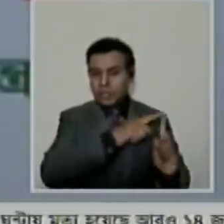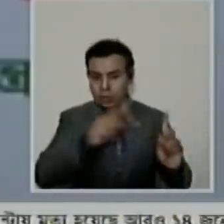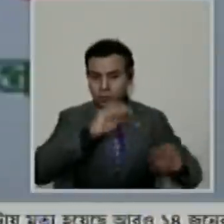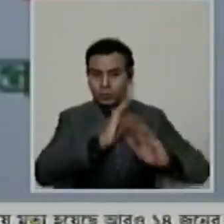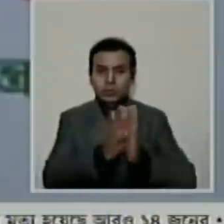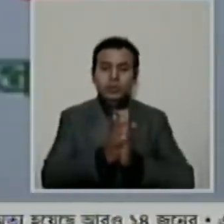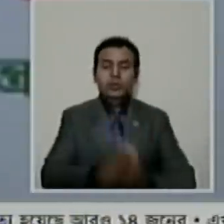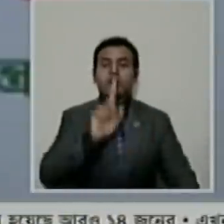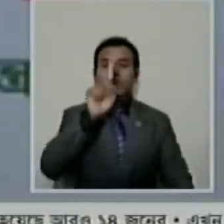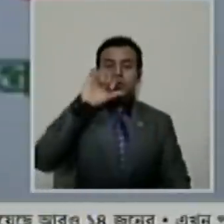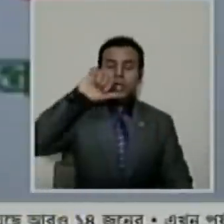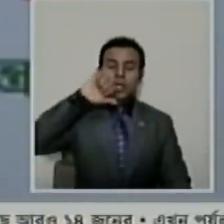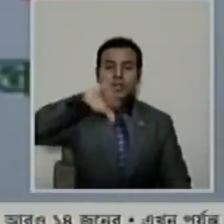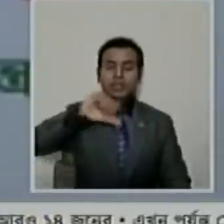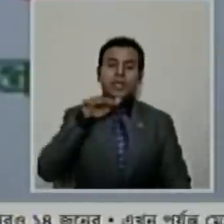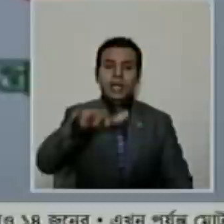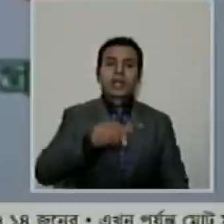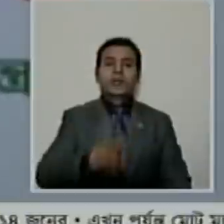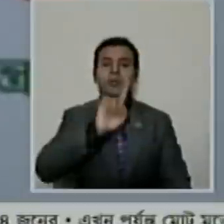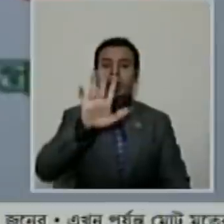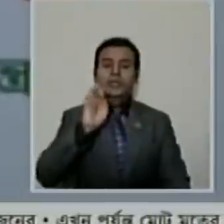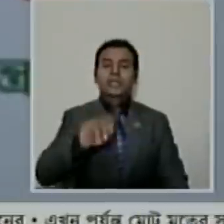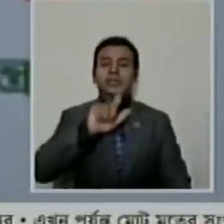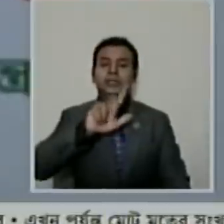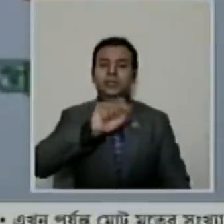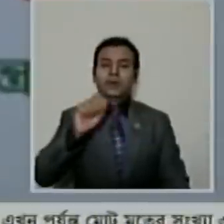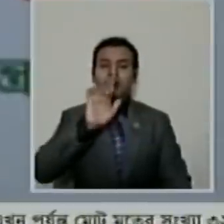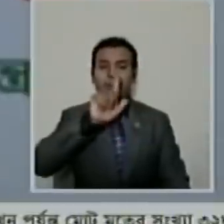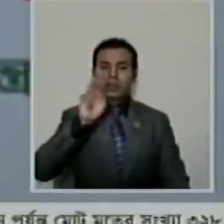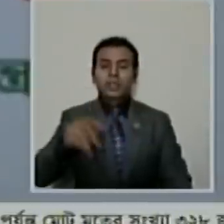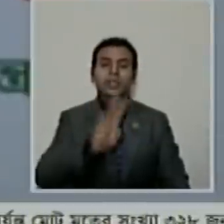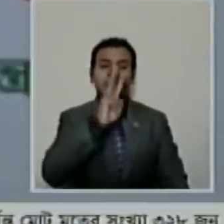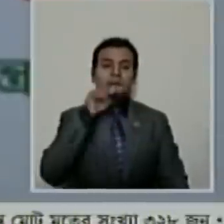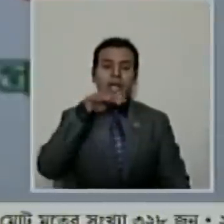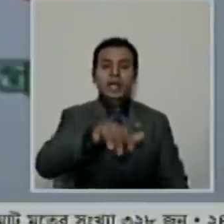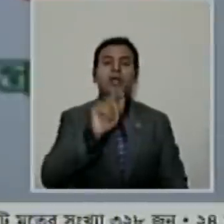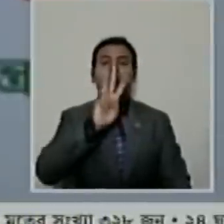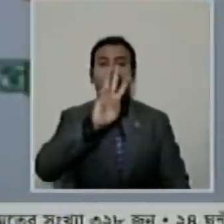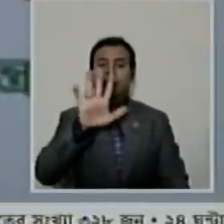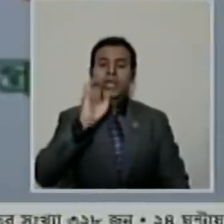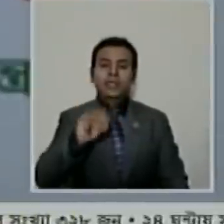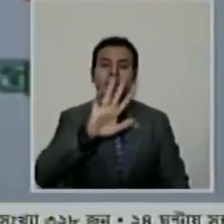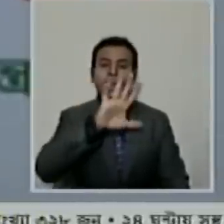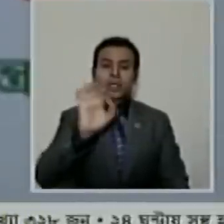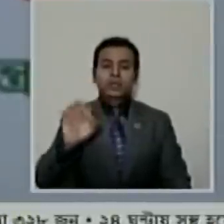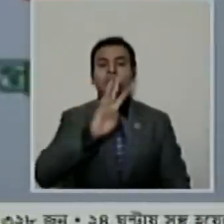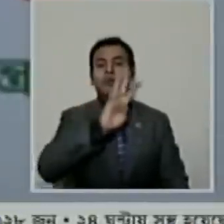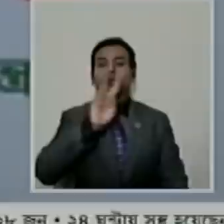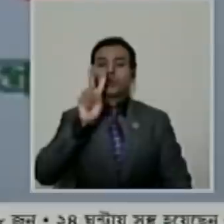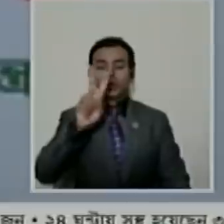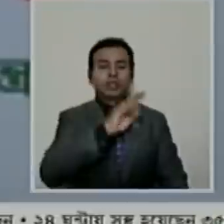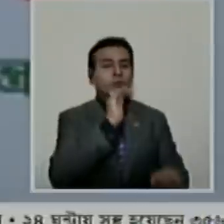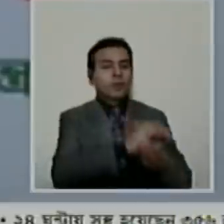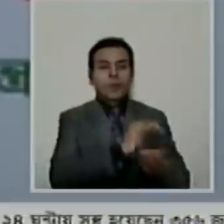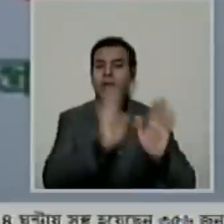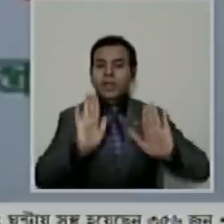3,35,532টি। ফোন কলের মাধ্যমে স্বাস্থ্য পরামর্শ দেওয়া হয়ে থাকে এবং এই